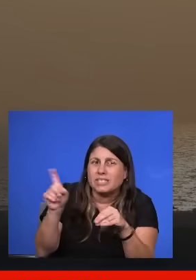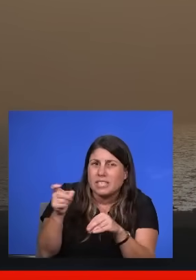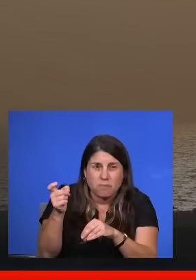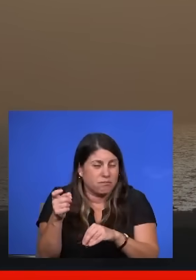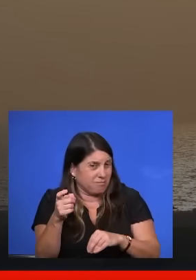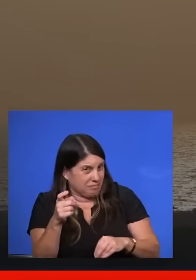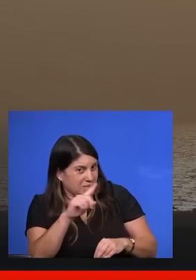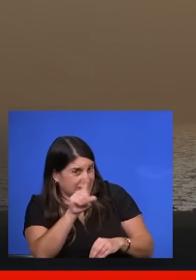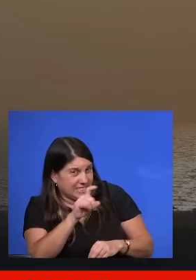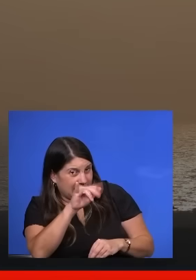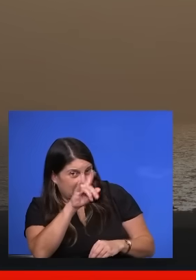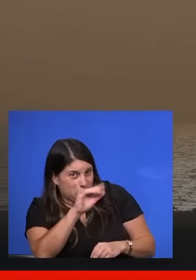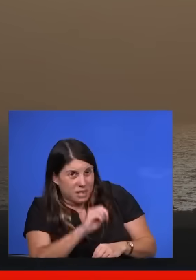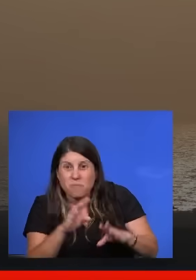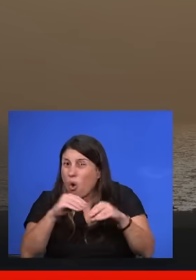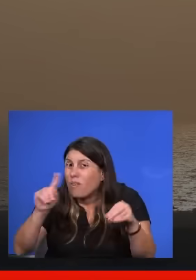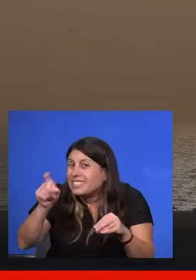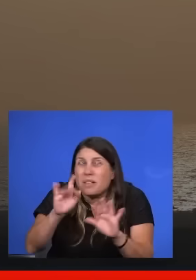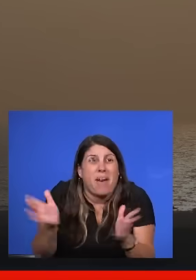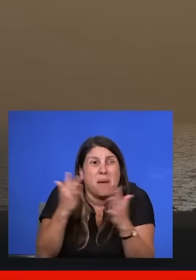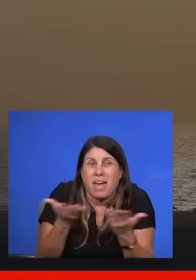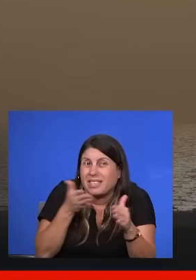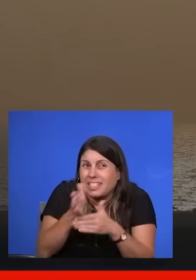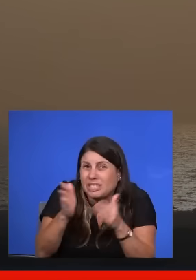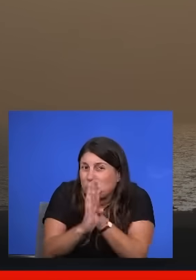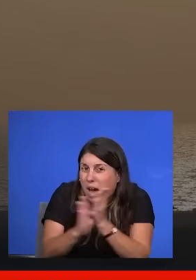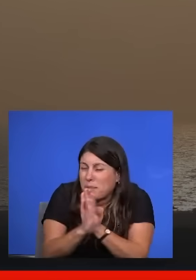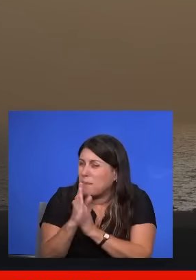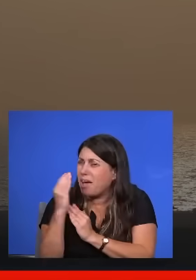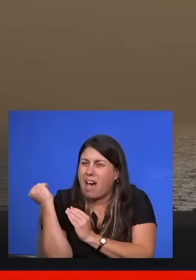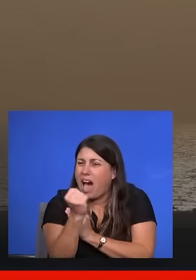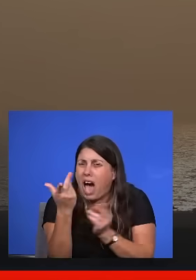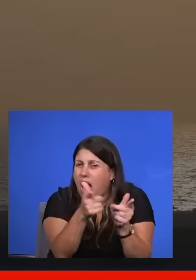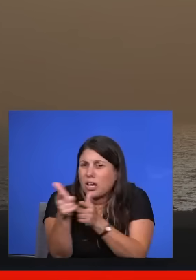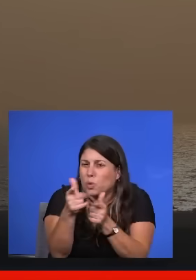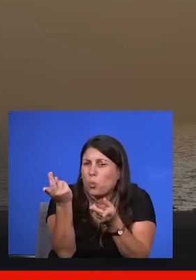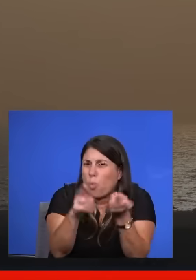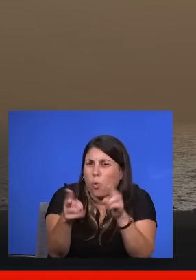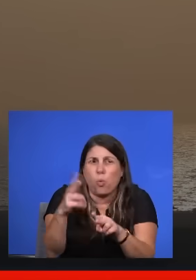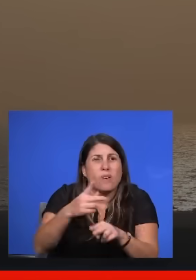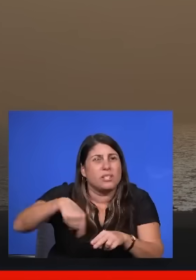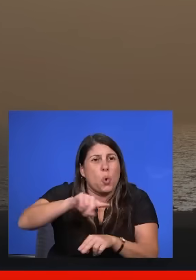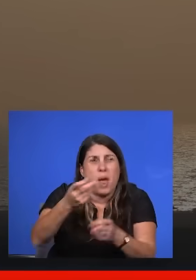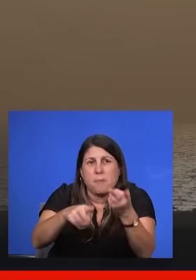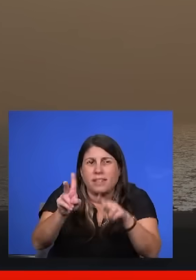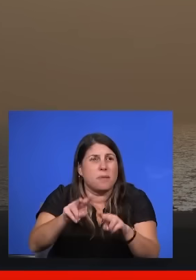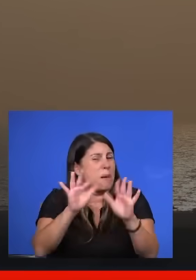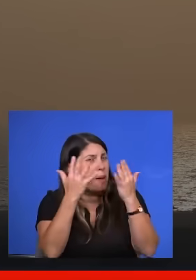בזיקים? חוף זיקים, מהר, נגזו מחבלים, הרגו אותנו פה במקלט. כולם מתים. מה מספר הטלפון שלך?